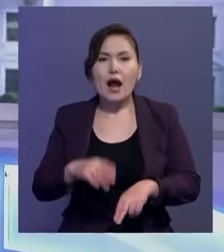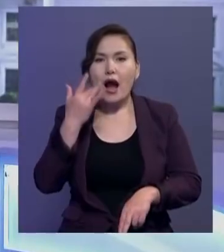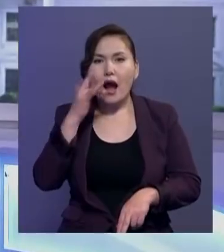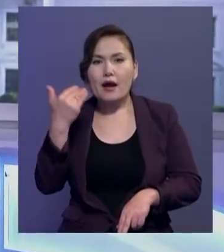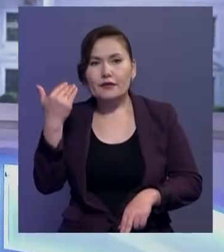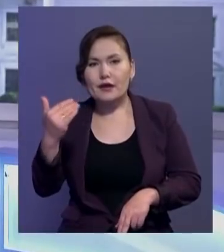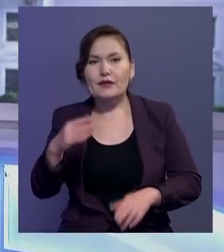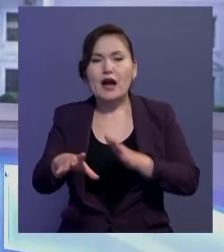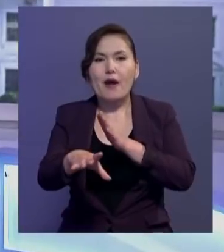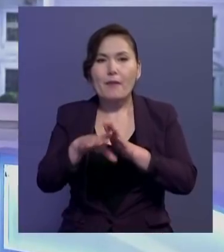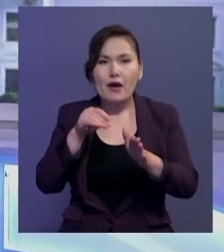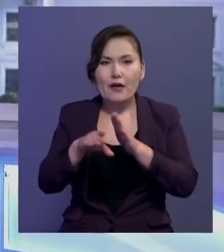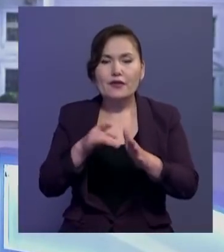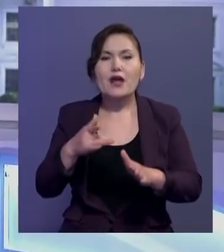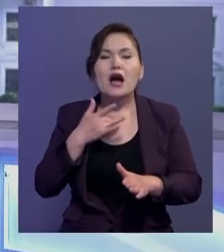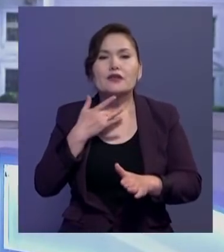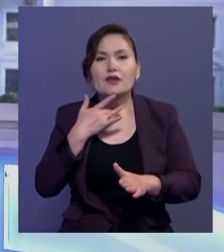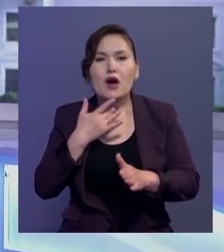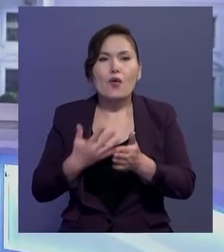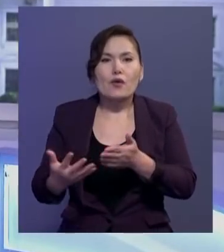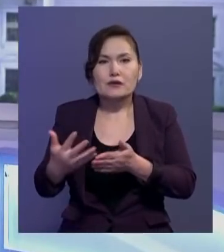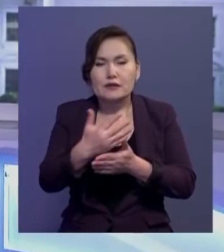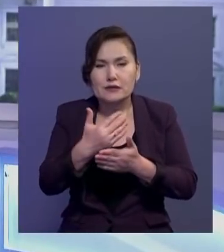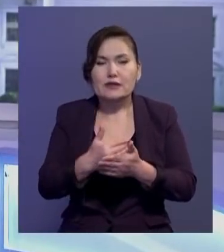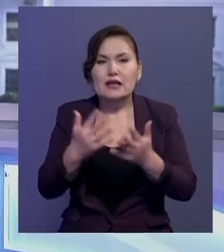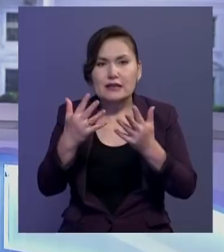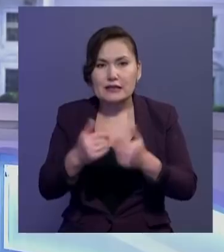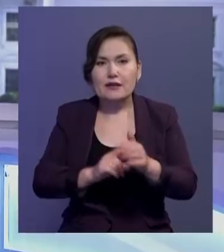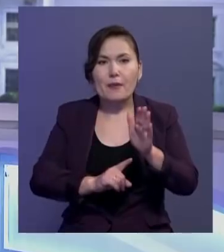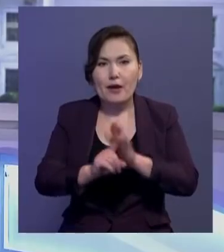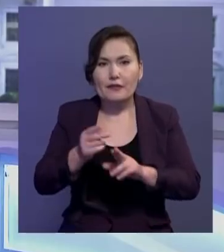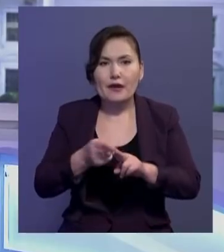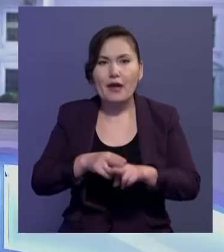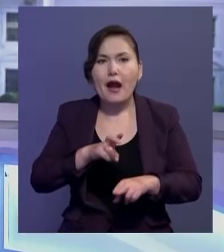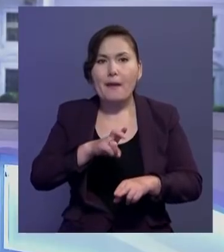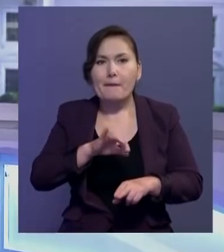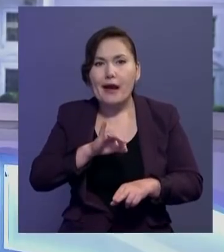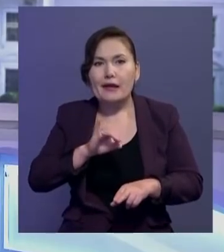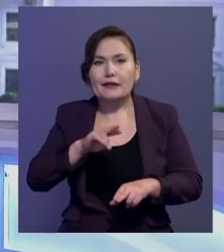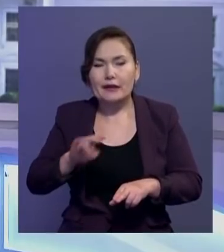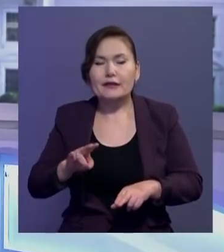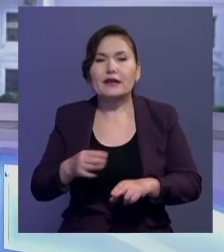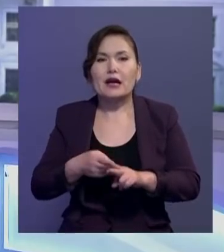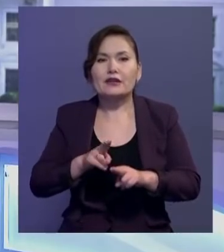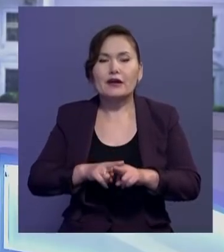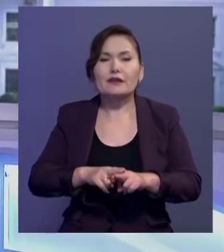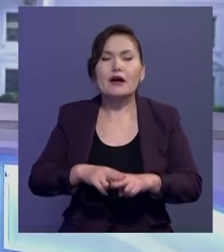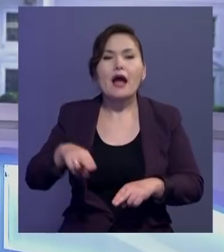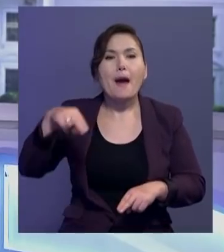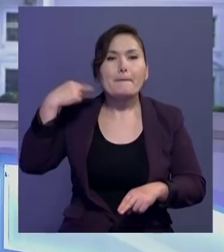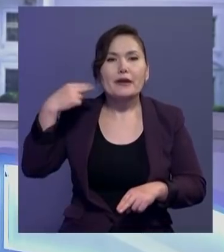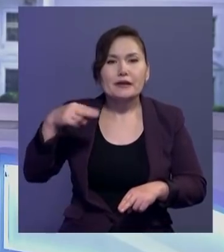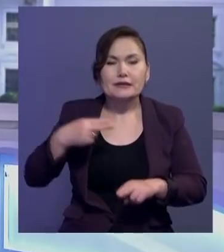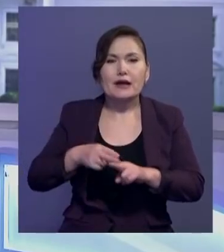Осы ақшыта сайлаушылардың дауысы әлде есептеліп жатыр. Әзірге Джо Байденнің құрама штаттарының 46-шы президенті болу